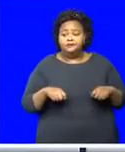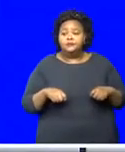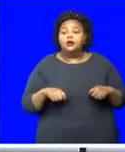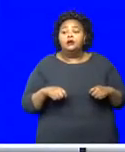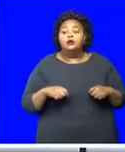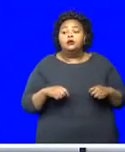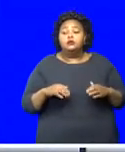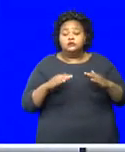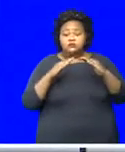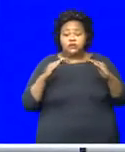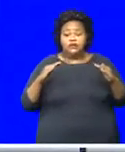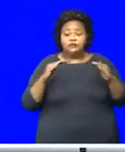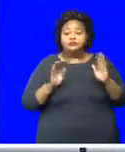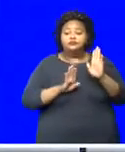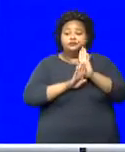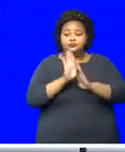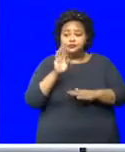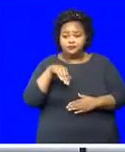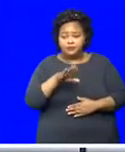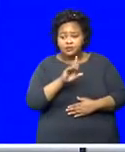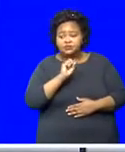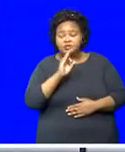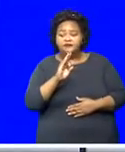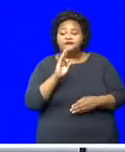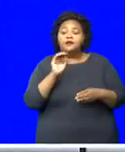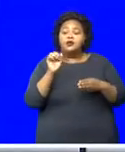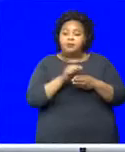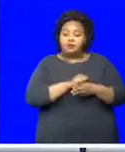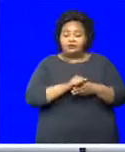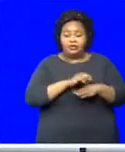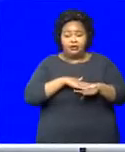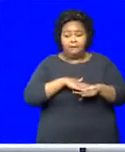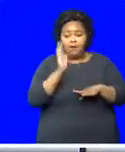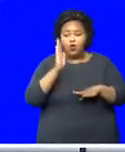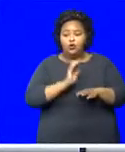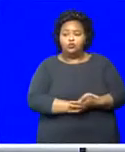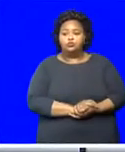kusinika more practice when we've got even emave